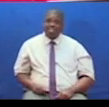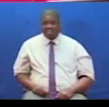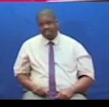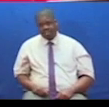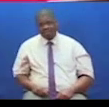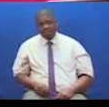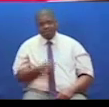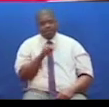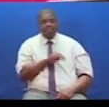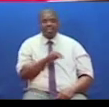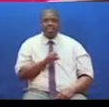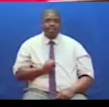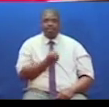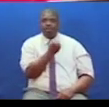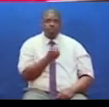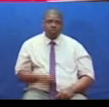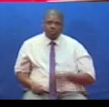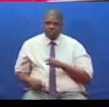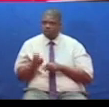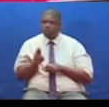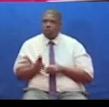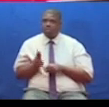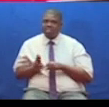33 metric million British thermal unit